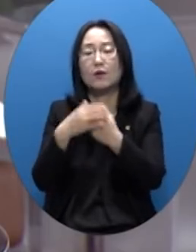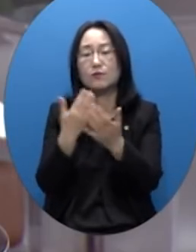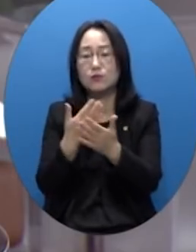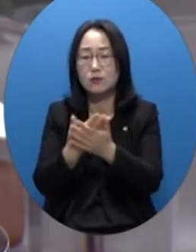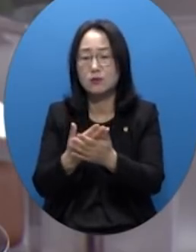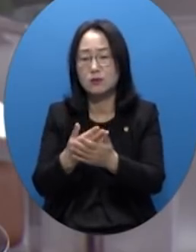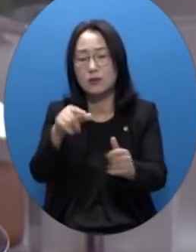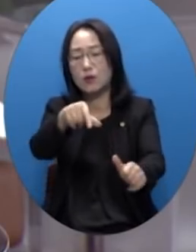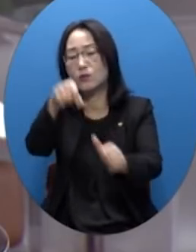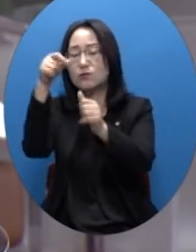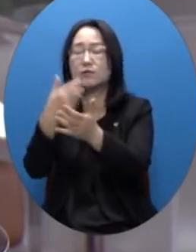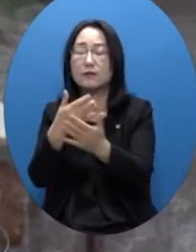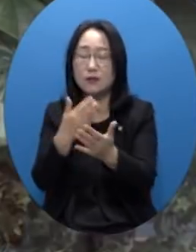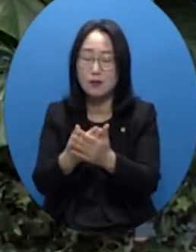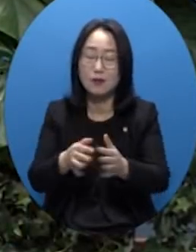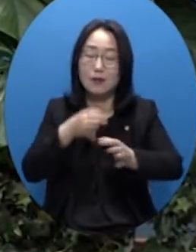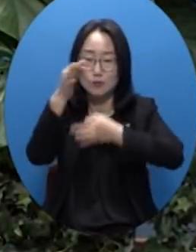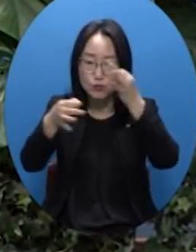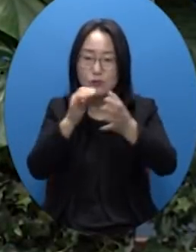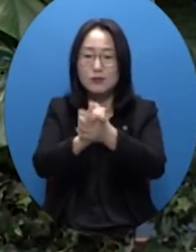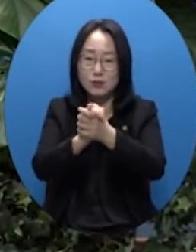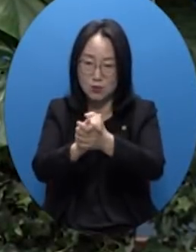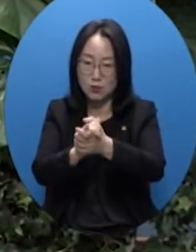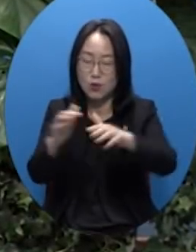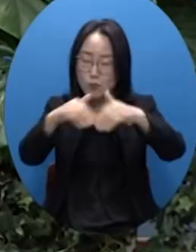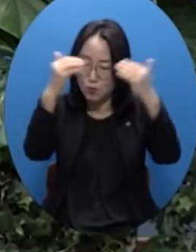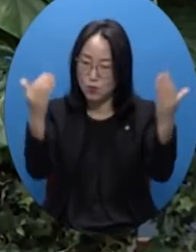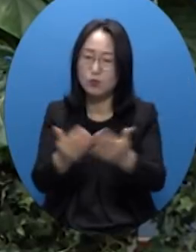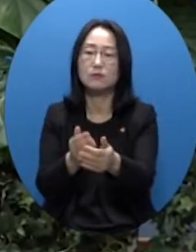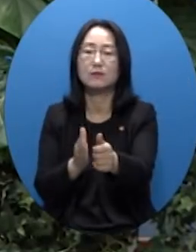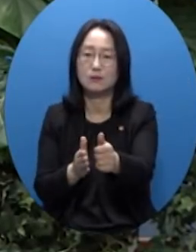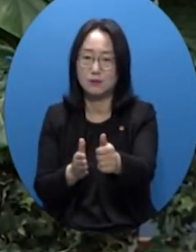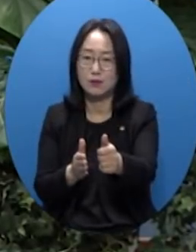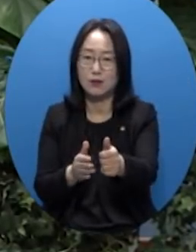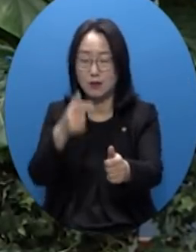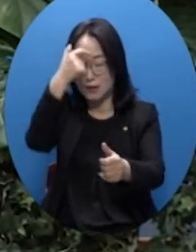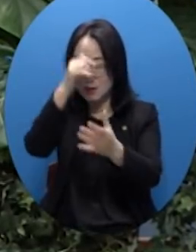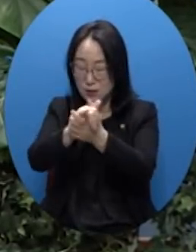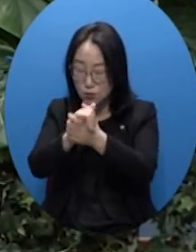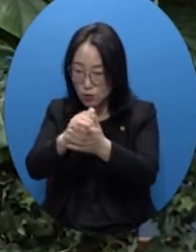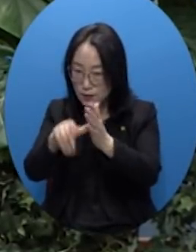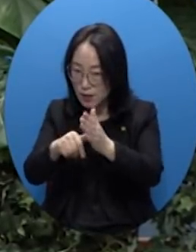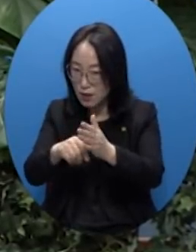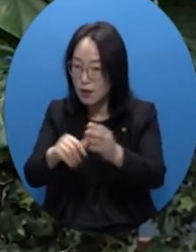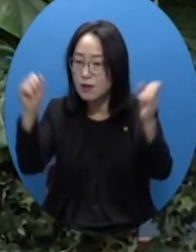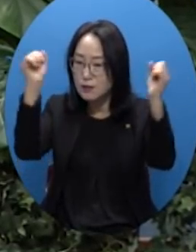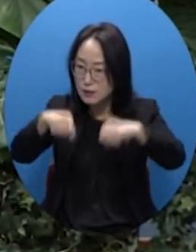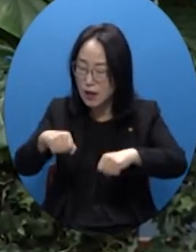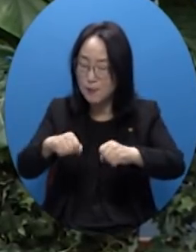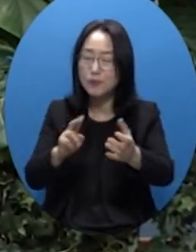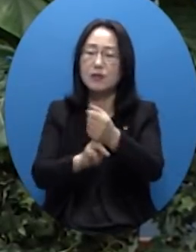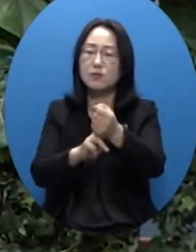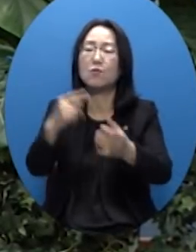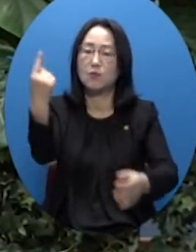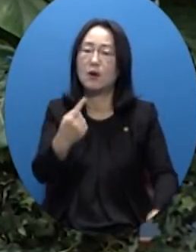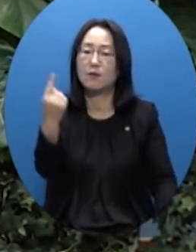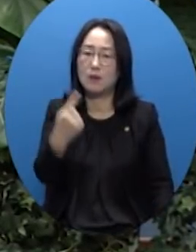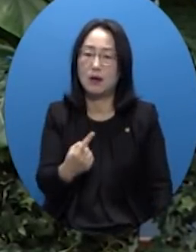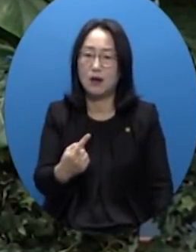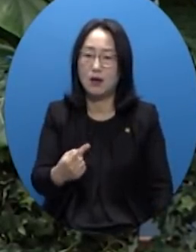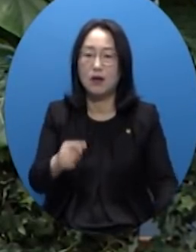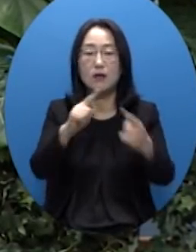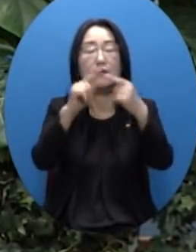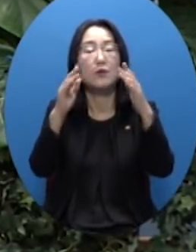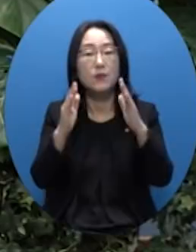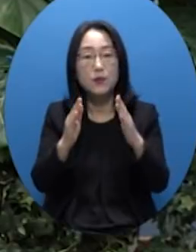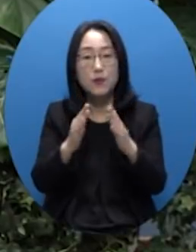자라서 건져 주셔서 부적 기도하는 여러분보다 되길 바랍니다 기도할 때 응답의 다가옵니다 이럴 때 기적이 말하고 있습니다 그래서 교회를